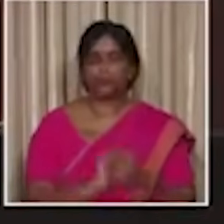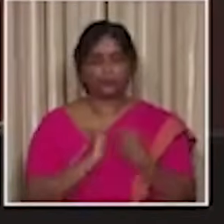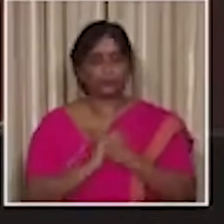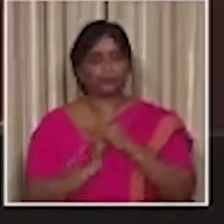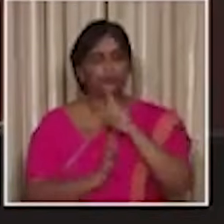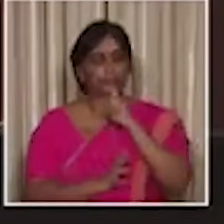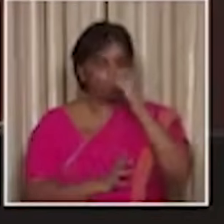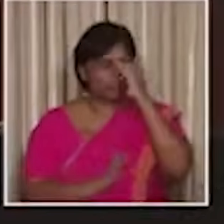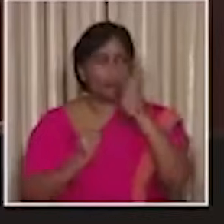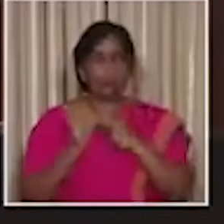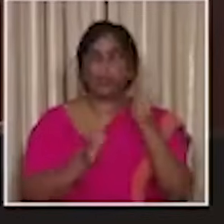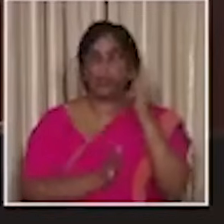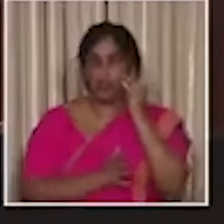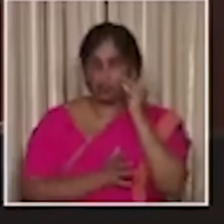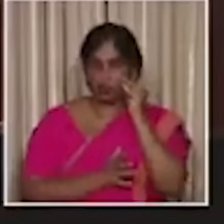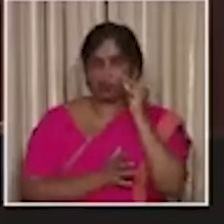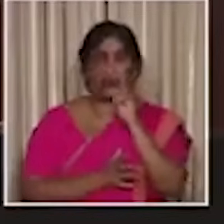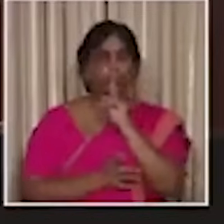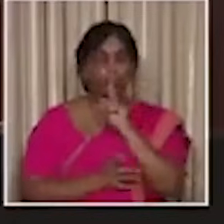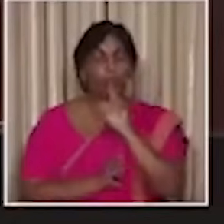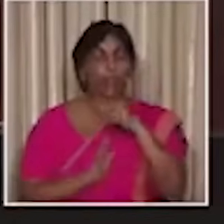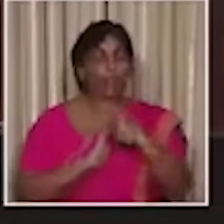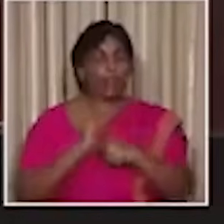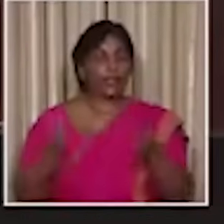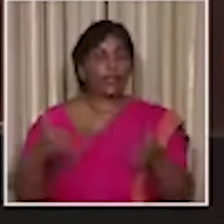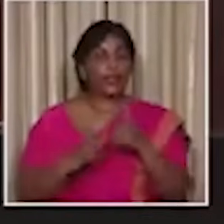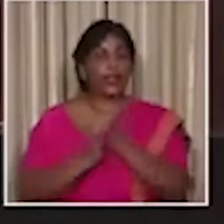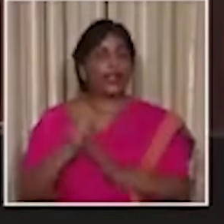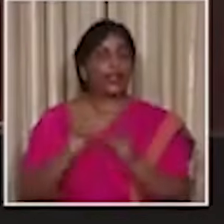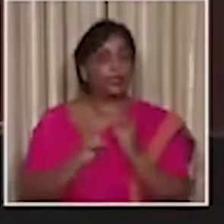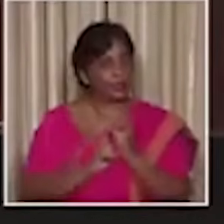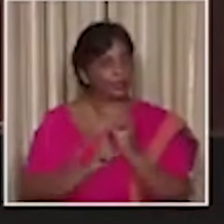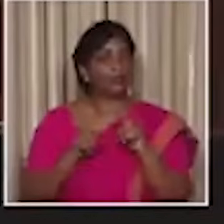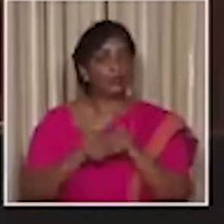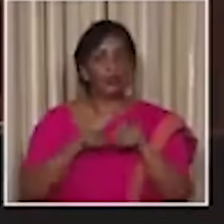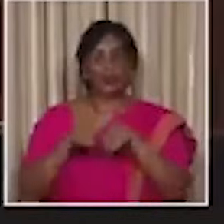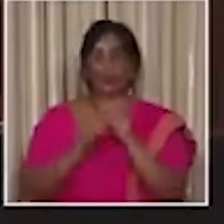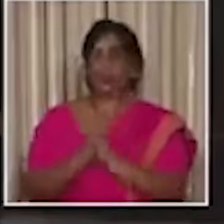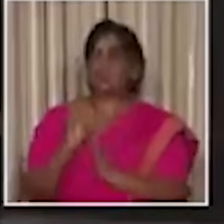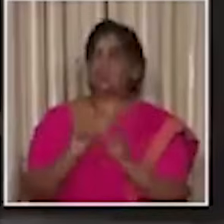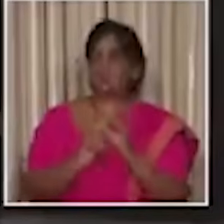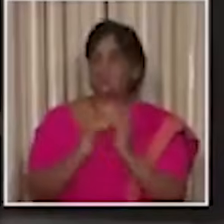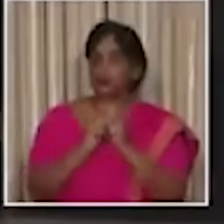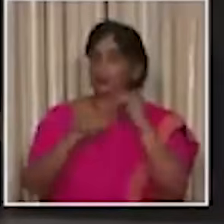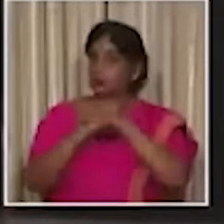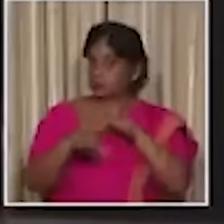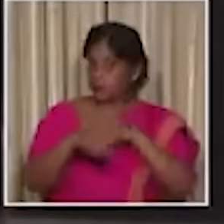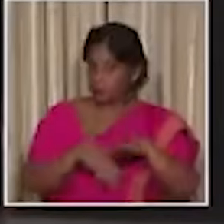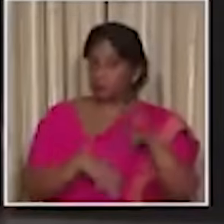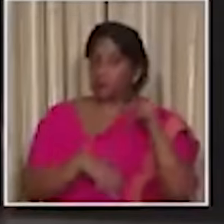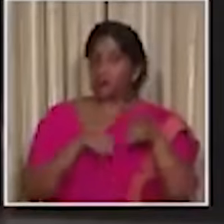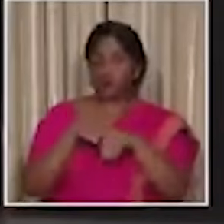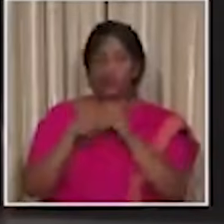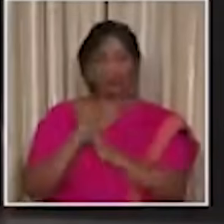කතානායකතුමනි අනුර කුමාර දිසානායක කියන්නේ මේ රටේ කැබිනට් ඇමතිවරයෙක් හැටියට කුෂිකාර්ම ඇමතිවරයා හැටියට කටයුතු කළා ඒ